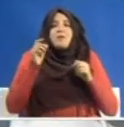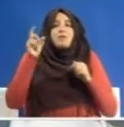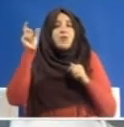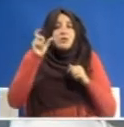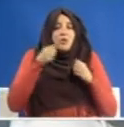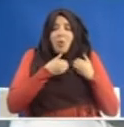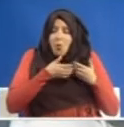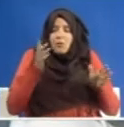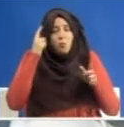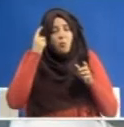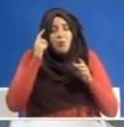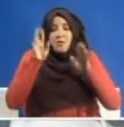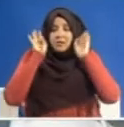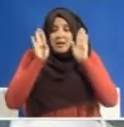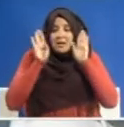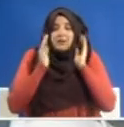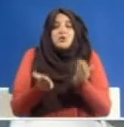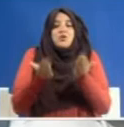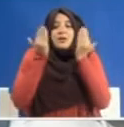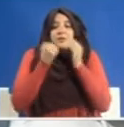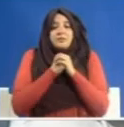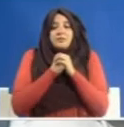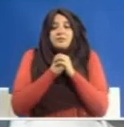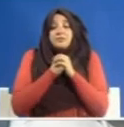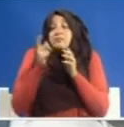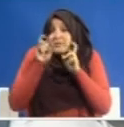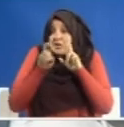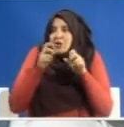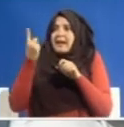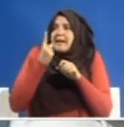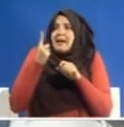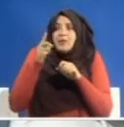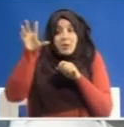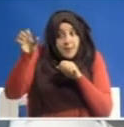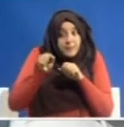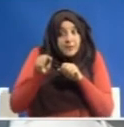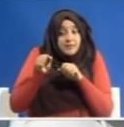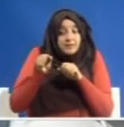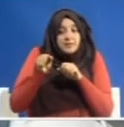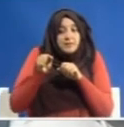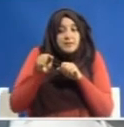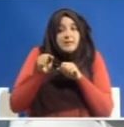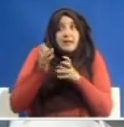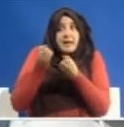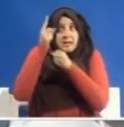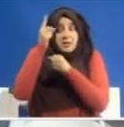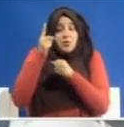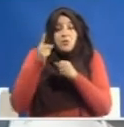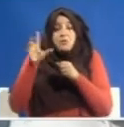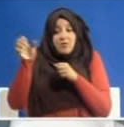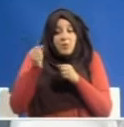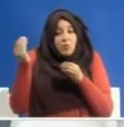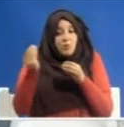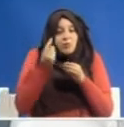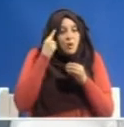الصلاة ويفوق الطاعات. وشوفي أي واحد يعني استعيني به بعد الله عز وجل باش يعاونك معاه، وإن شاء الله